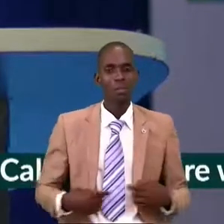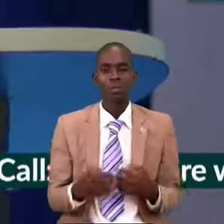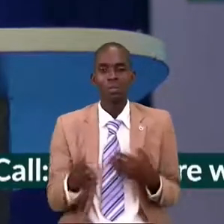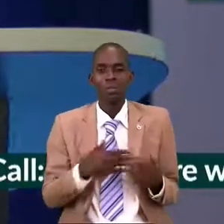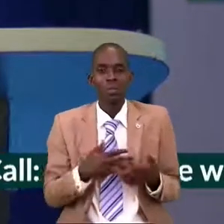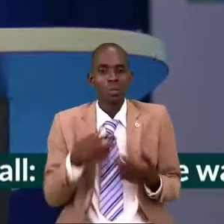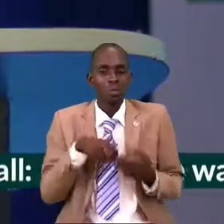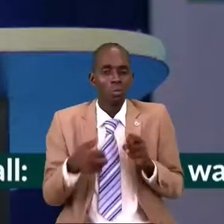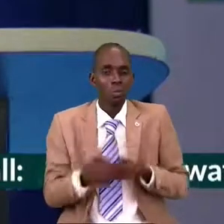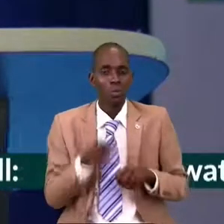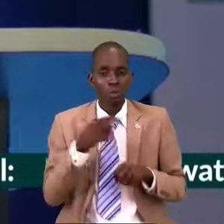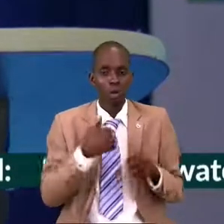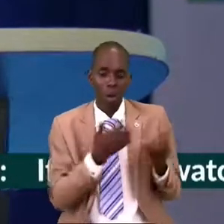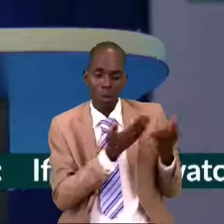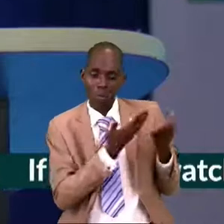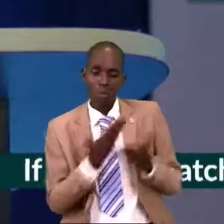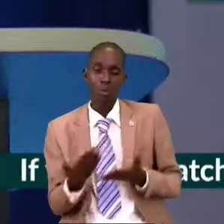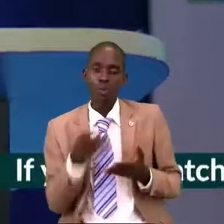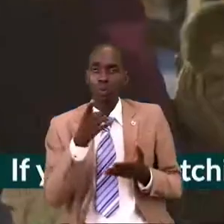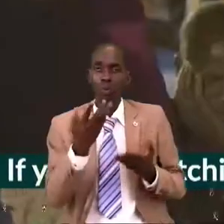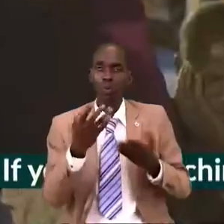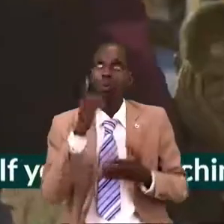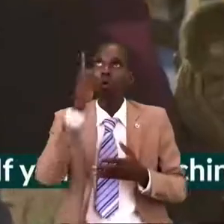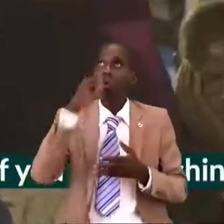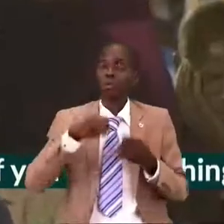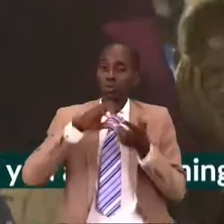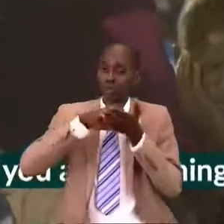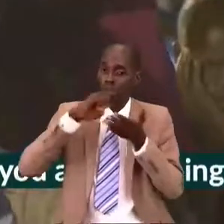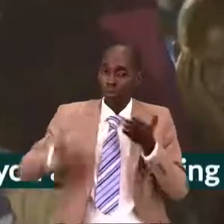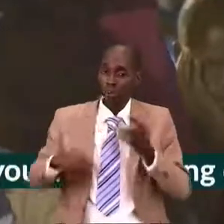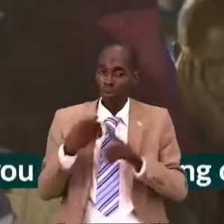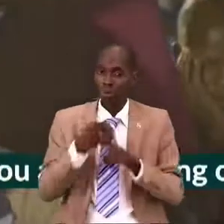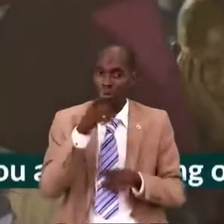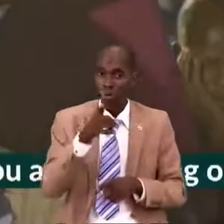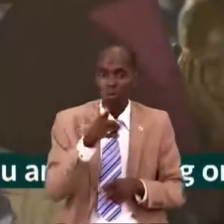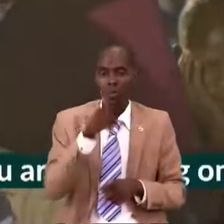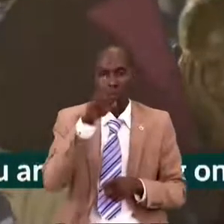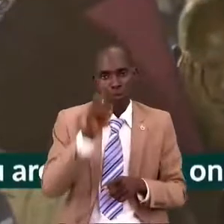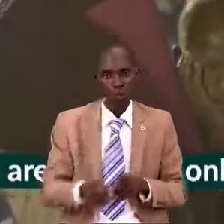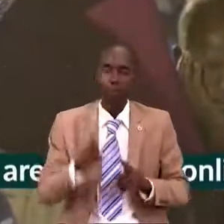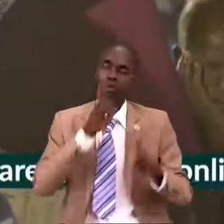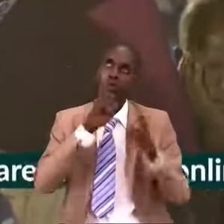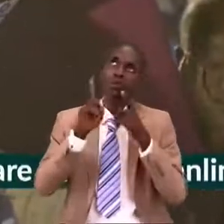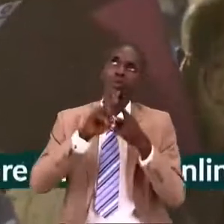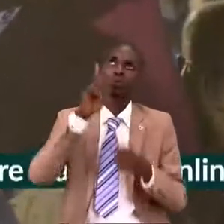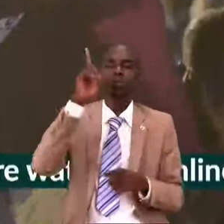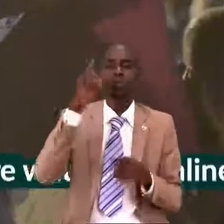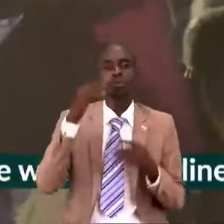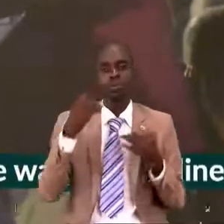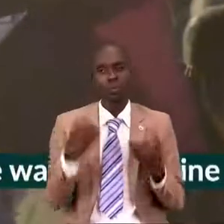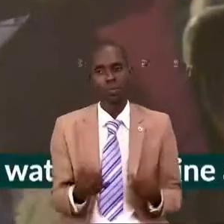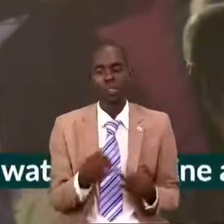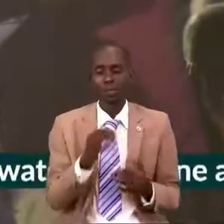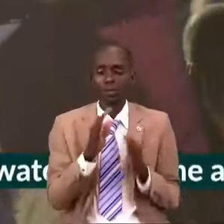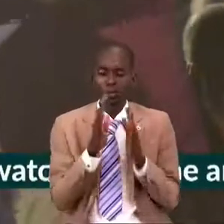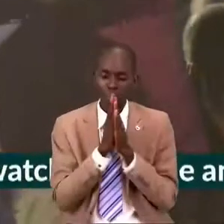de chacun. Et tu fais partie des gens. C'est ton tour. Dis, c'est mon tour. C'est mon